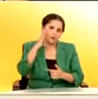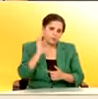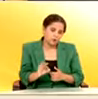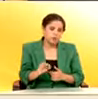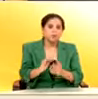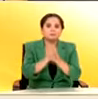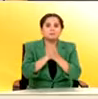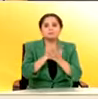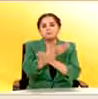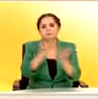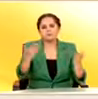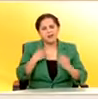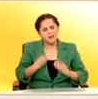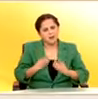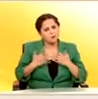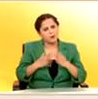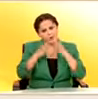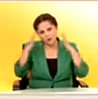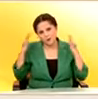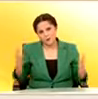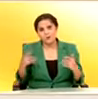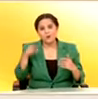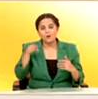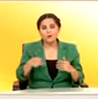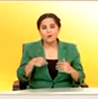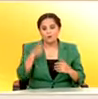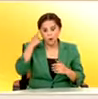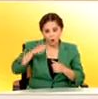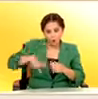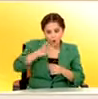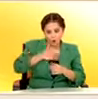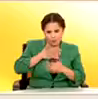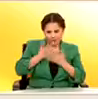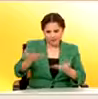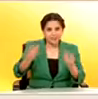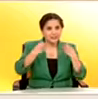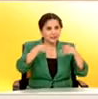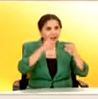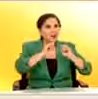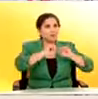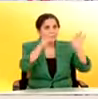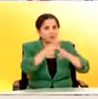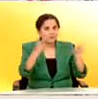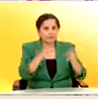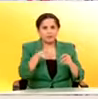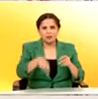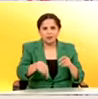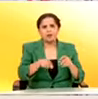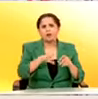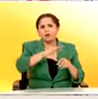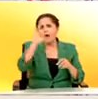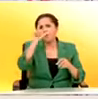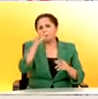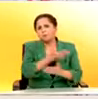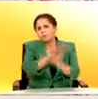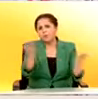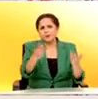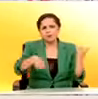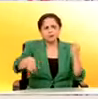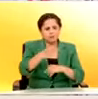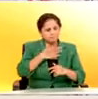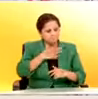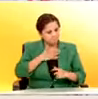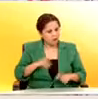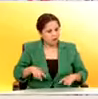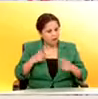साथियों, मुझे खुशी है कि वोकल फॉर लोकल की भावना को देश के करोड़ों लोगों ने अपने